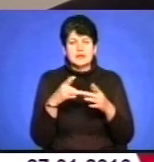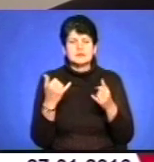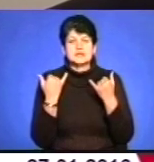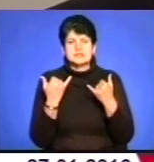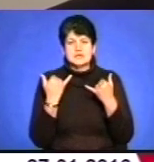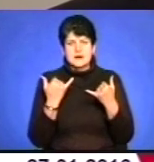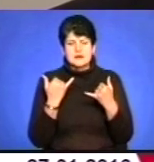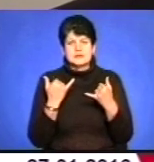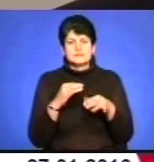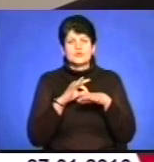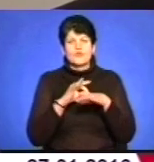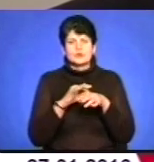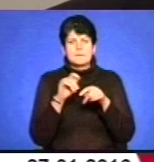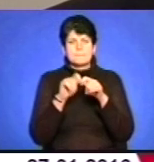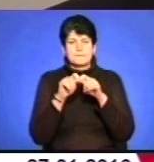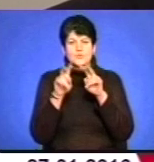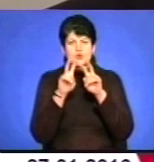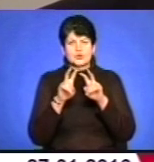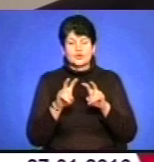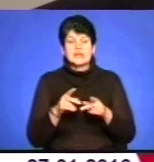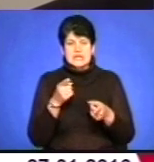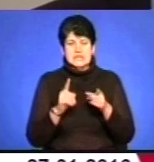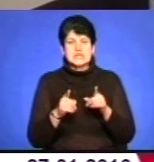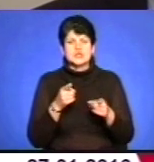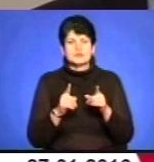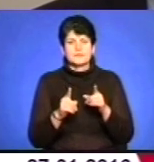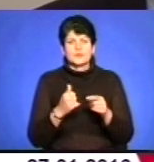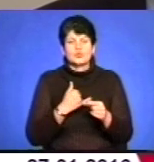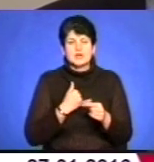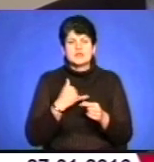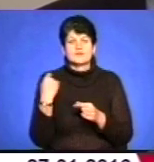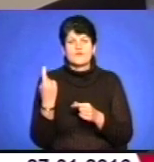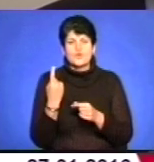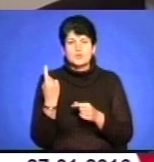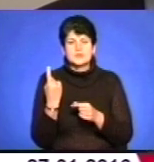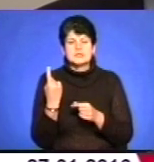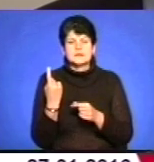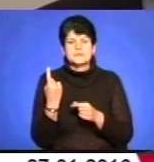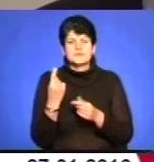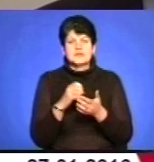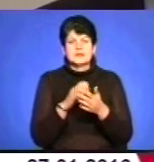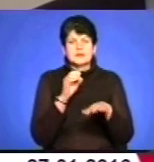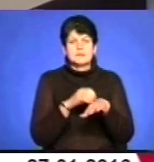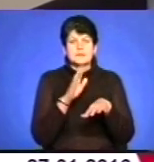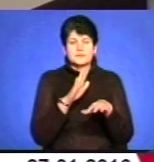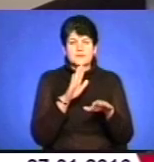санітарно-епідемічної станції проводить моніторинг, і дійсно у нас в області фіксуються